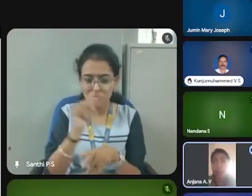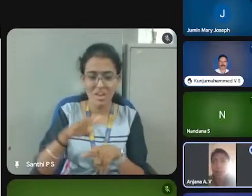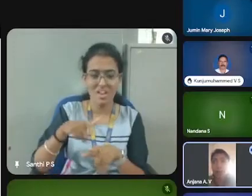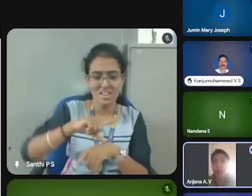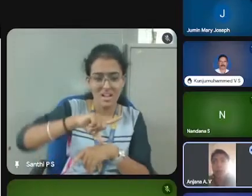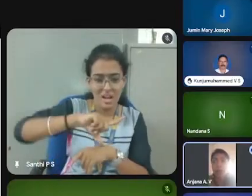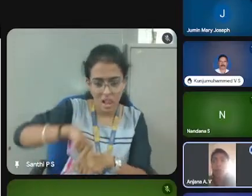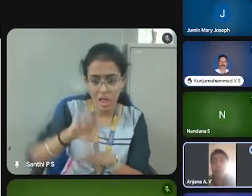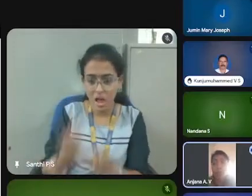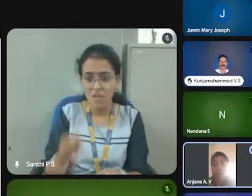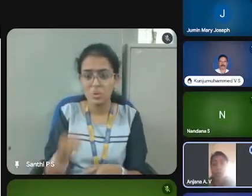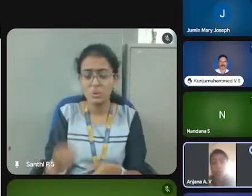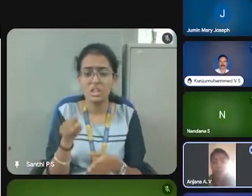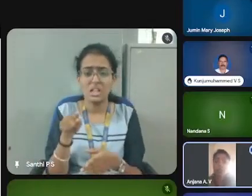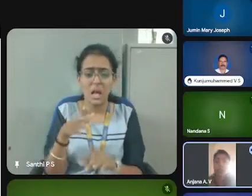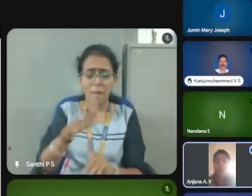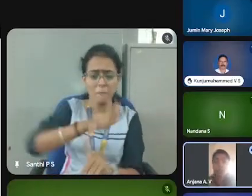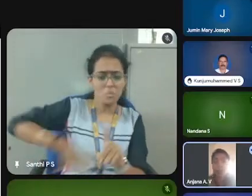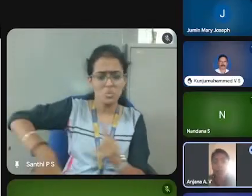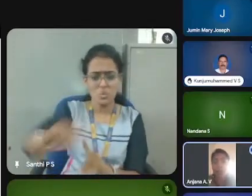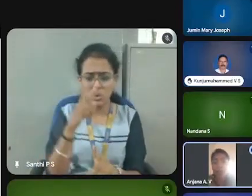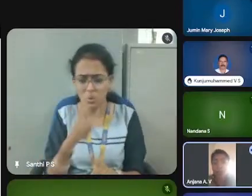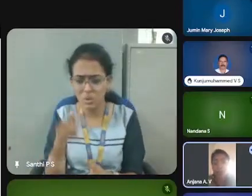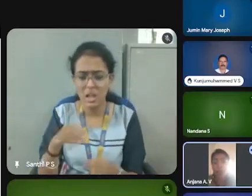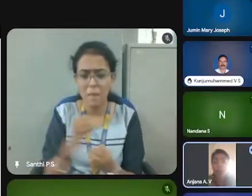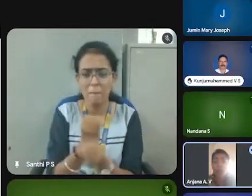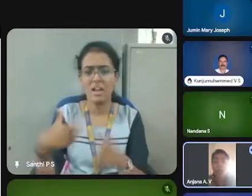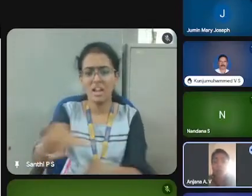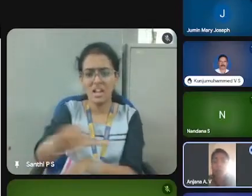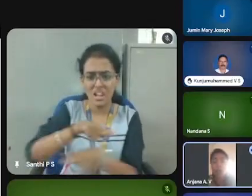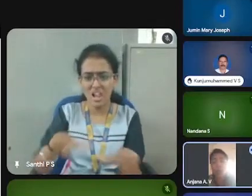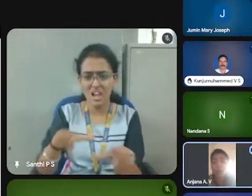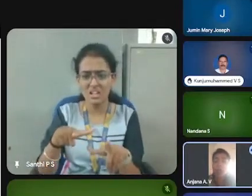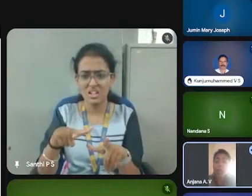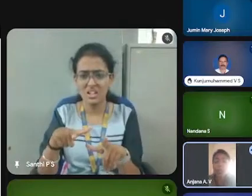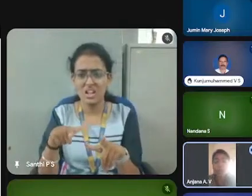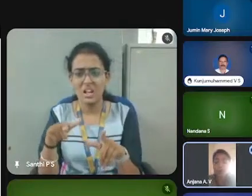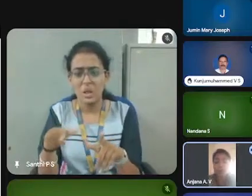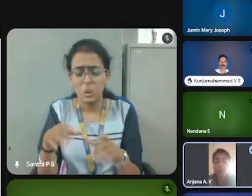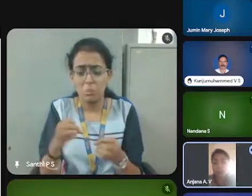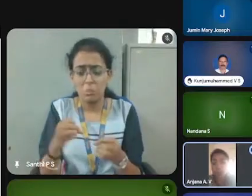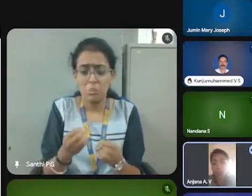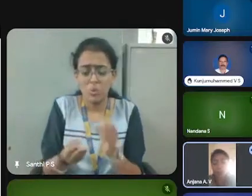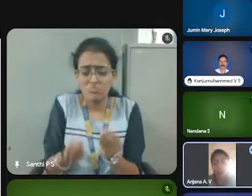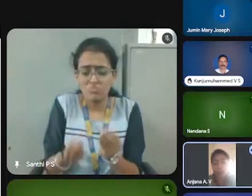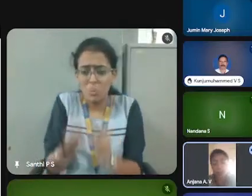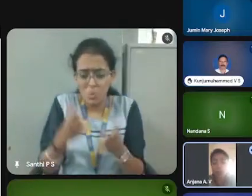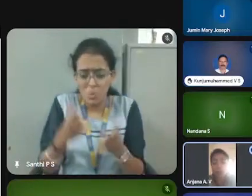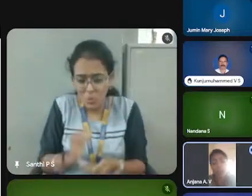ഓൾറെഡി ഡിലേഡ് ആണ്. ആ ഒരു സിറ്റുവേഷനിൽ വരുമ്പോൾ ഈ മൾട്ടിപ്പിൾ ലാംഗ്വേജ് എക്സ്പോഷർ കുറച്ചും കൂടെ കുട്ടിയെ ഒരു കൺഫ്യൂസ്ഡ്